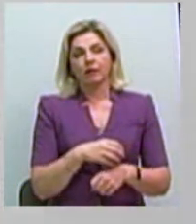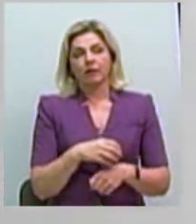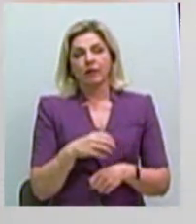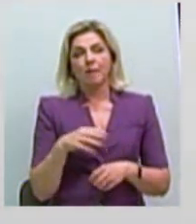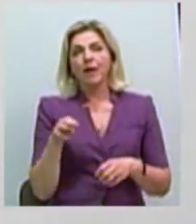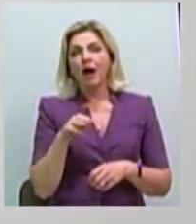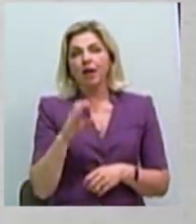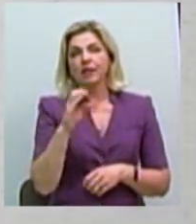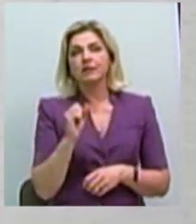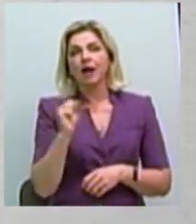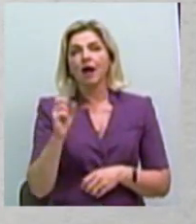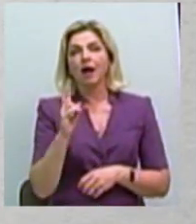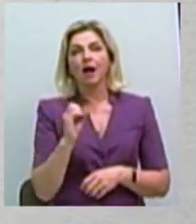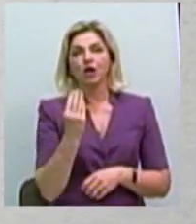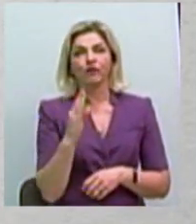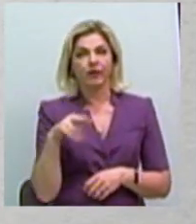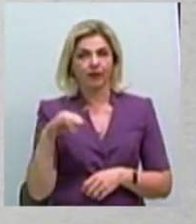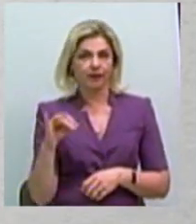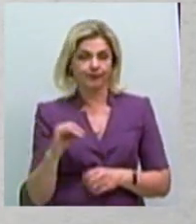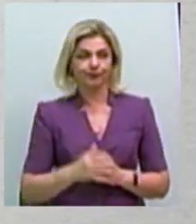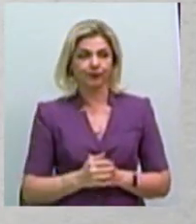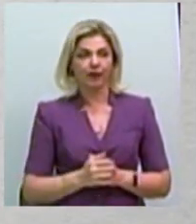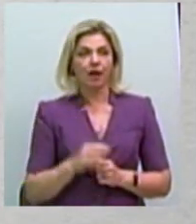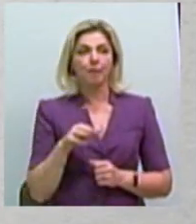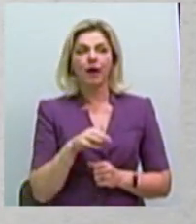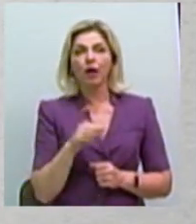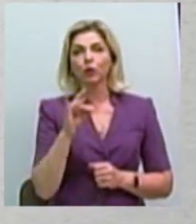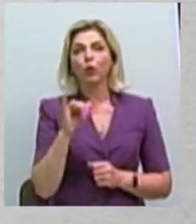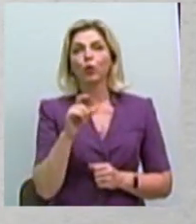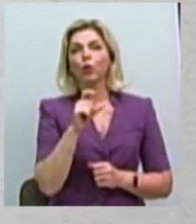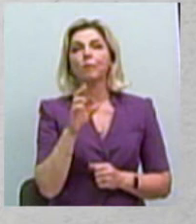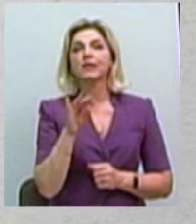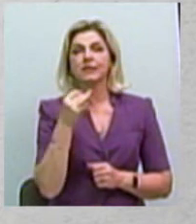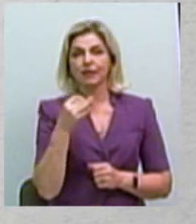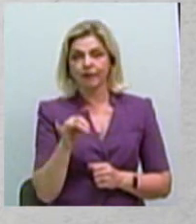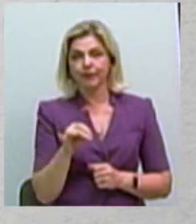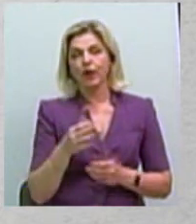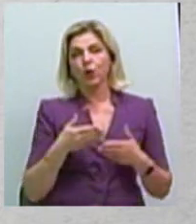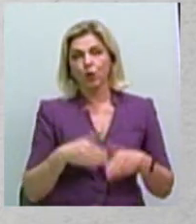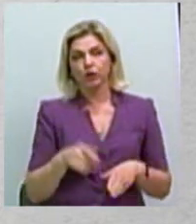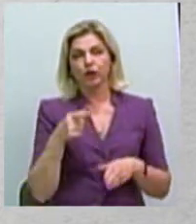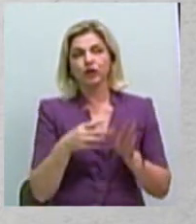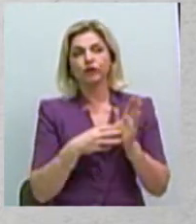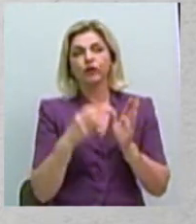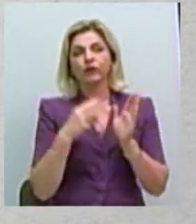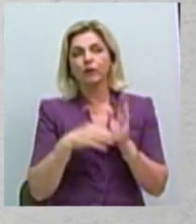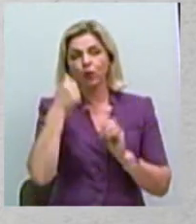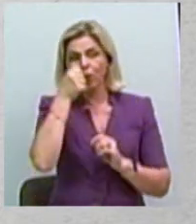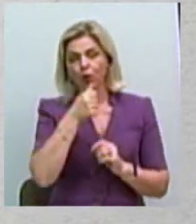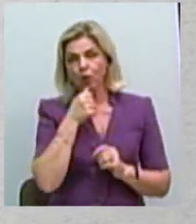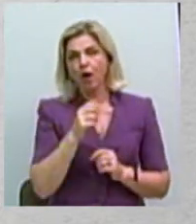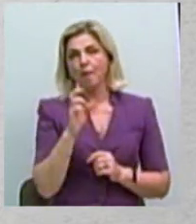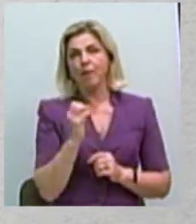Саакашвілі. Геннадій Рубський. Народився 3 березня 1979 року в місті Баштанка Миколаївської